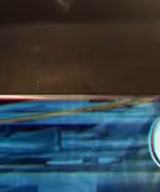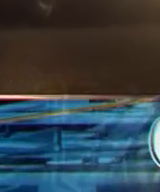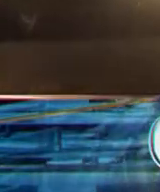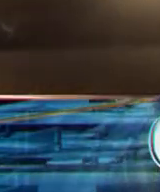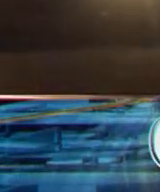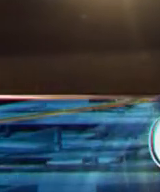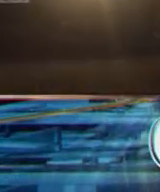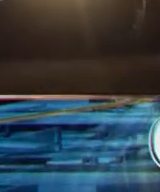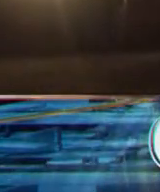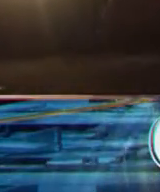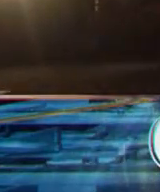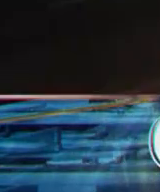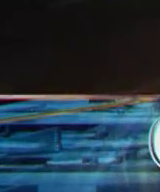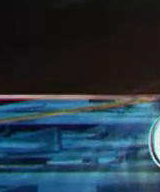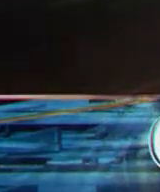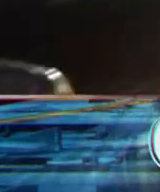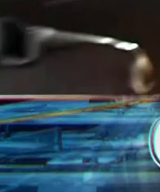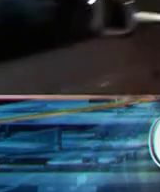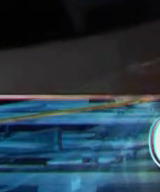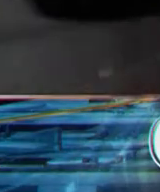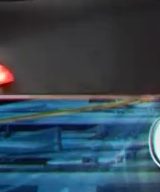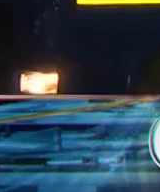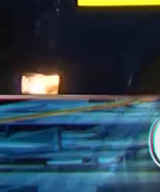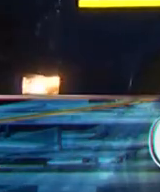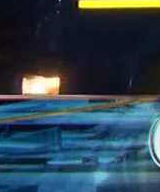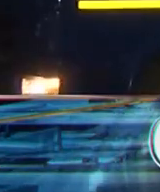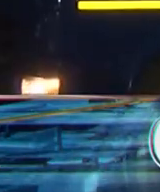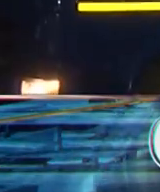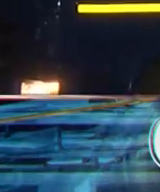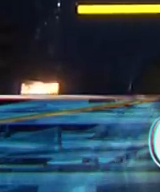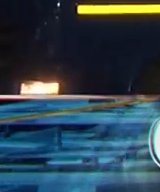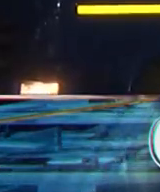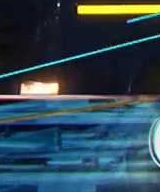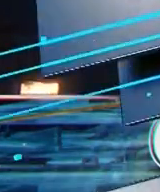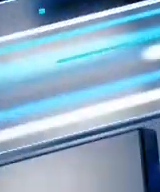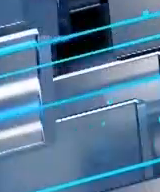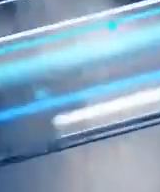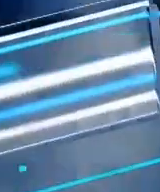Стой! Кто едет? Два санитарных поста установят в Алматинской области.